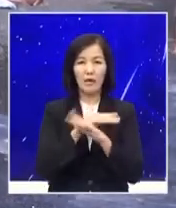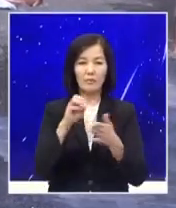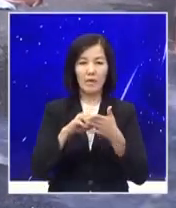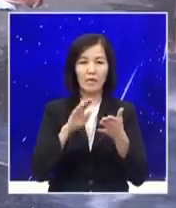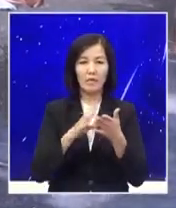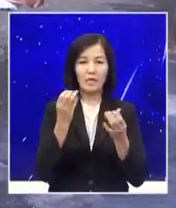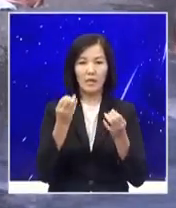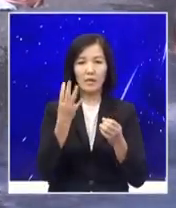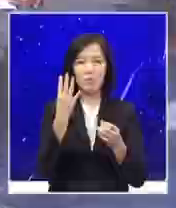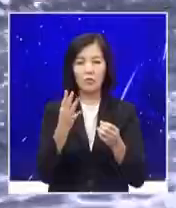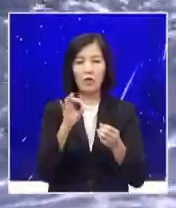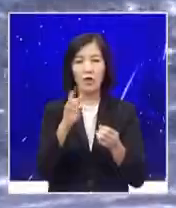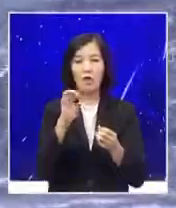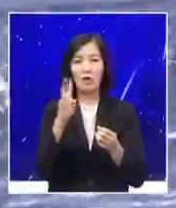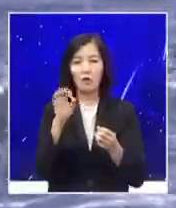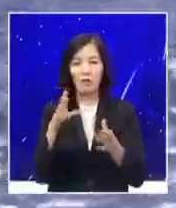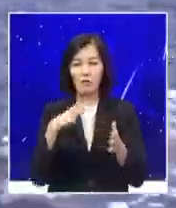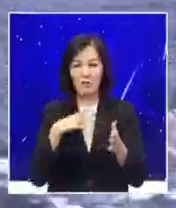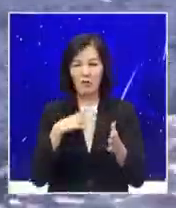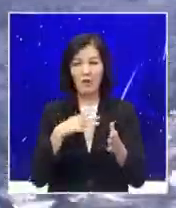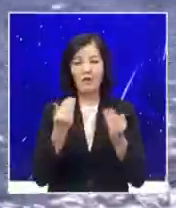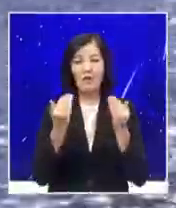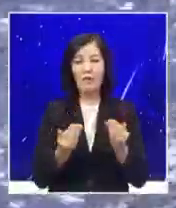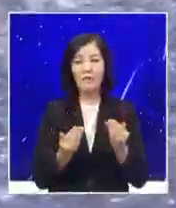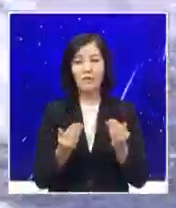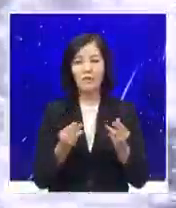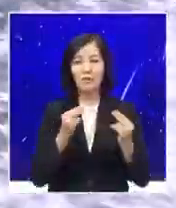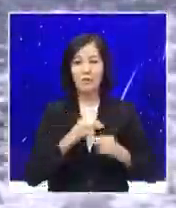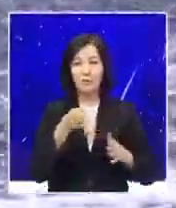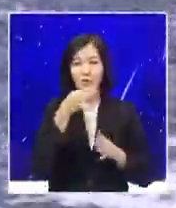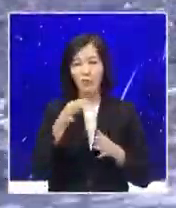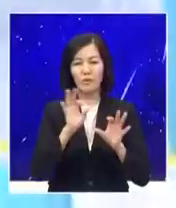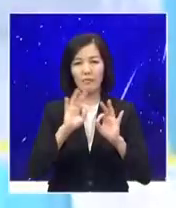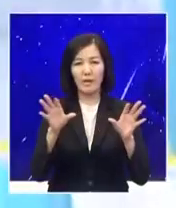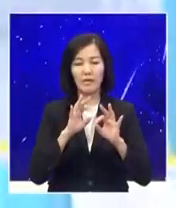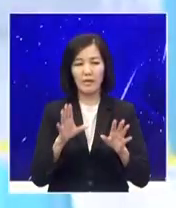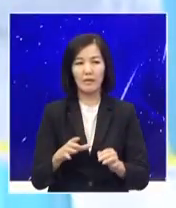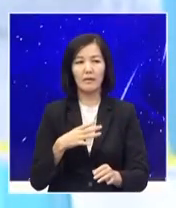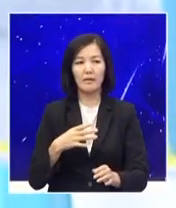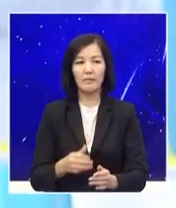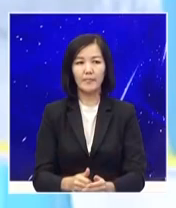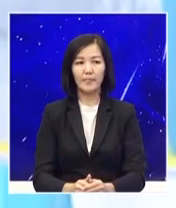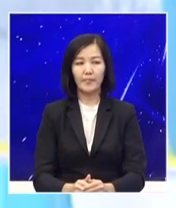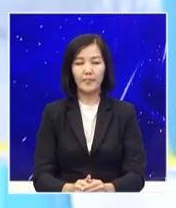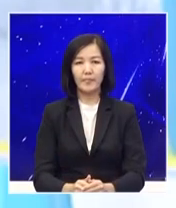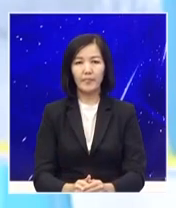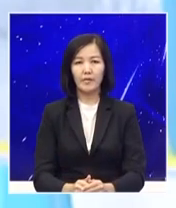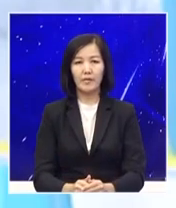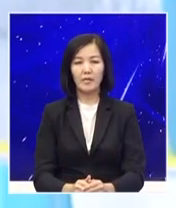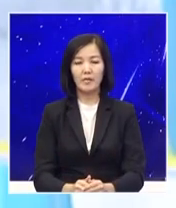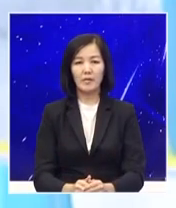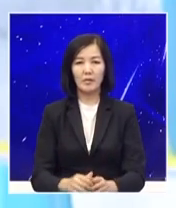тағы 4-і Алакөлде. Соңғысындағы қазіргі жұмыстарды жауаптылар баяндады. Ашеуылды орналасқан